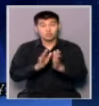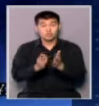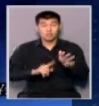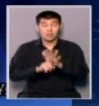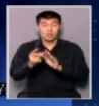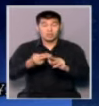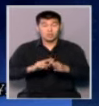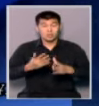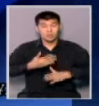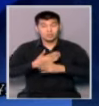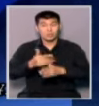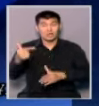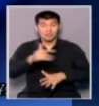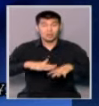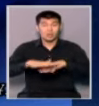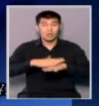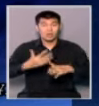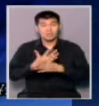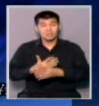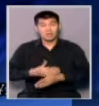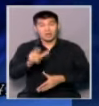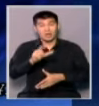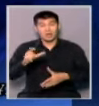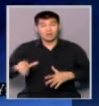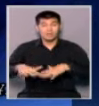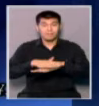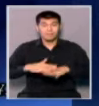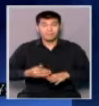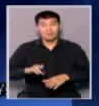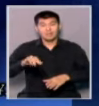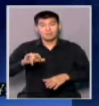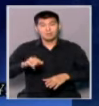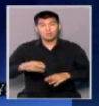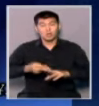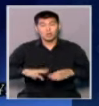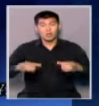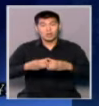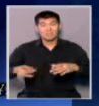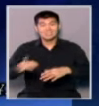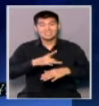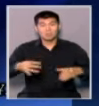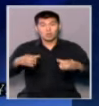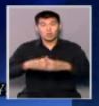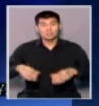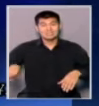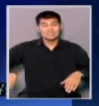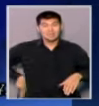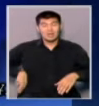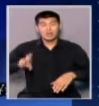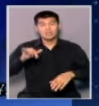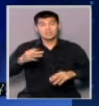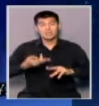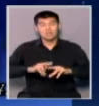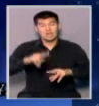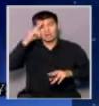көрді. Осыған ықпал еткен Атырау халқына, оның азаматтарына Табыл Досынов атындағы қоғамдық республикалық қордың директоры Бижан